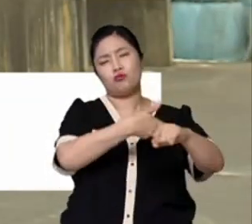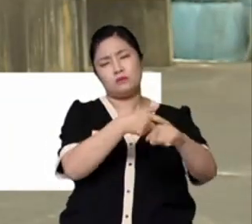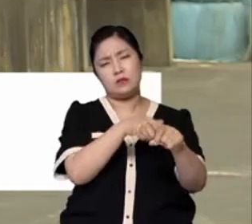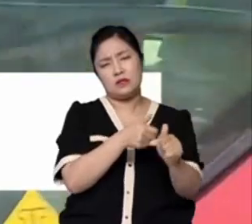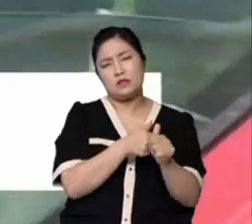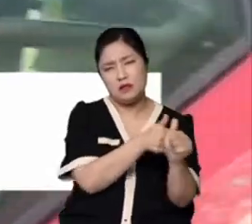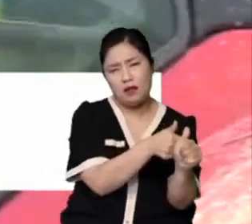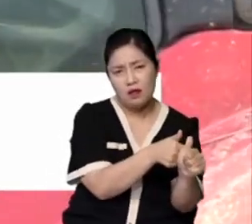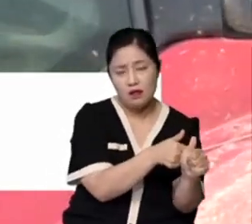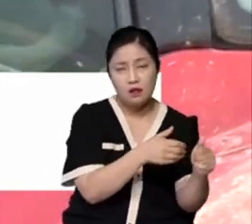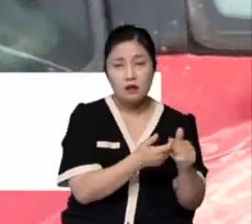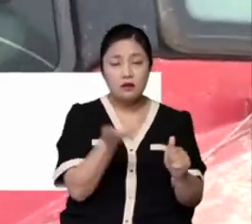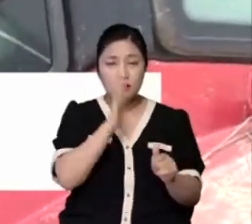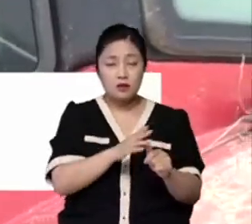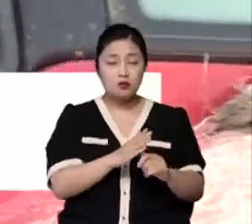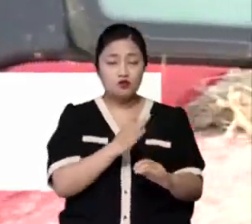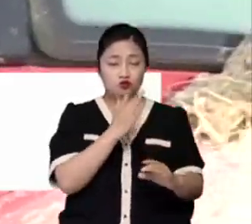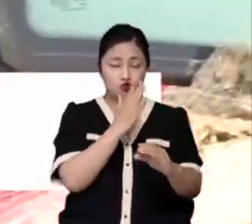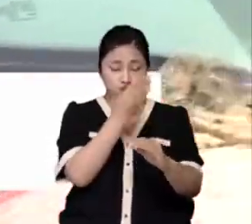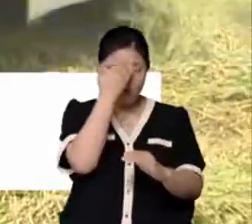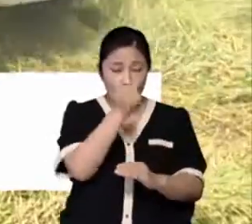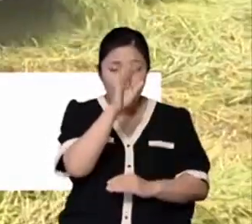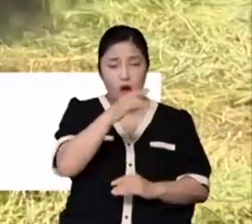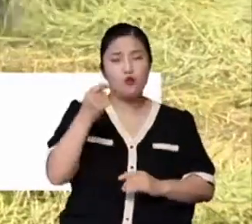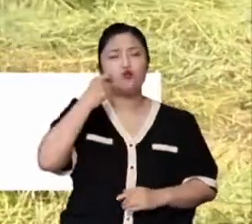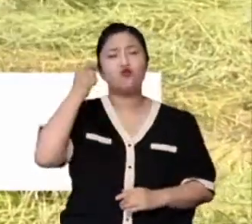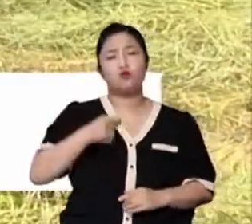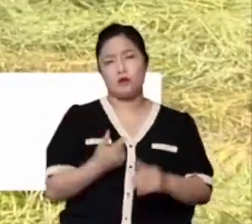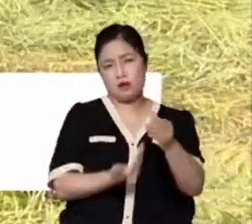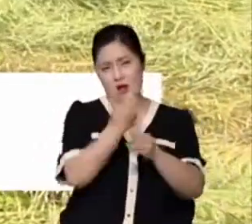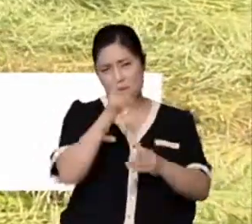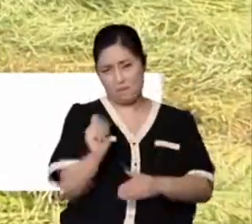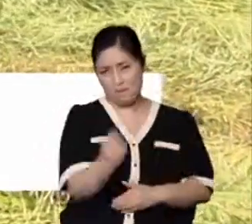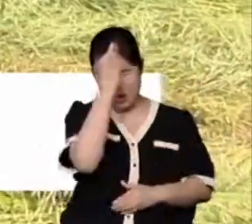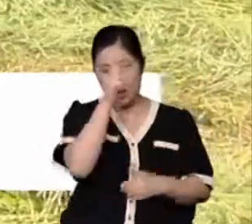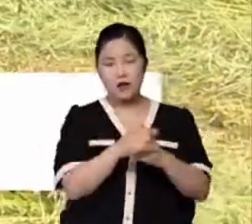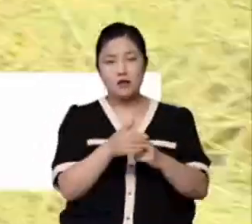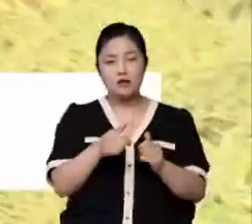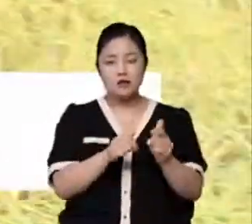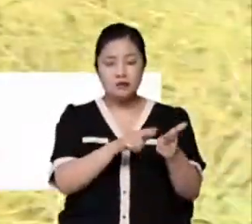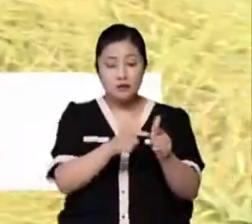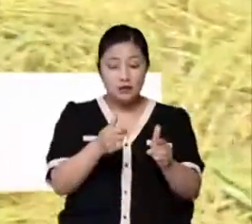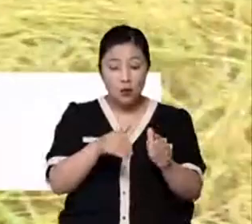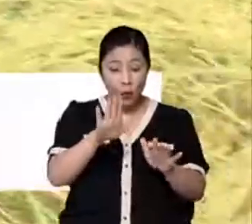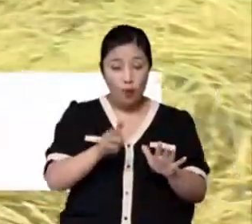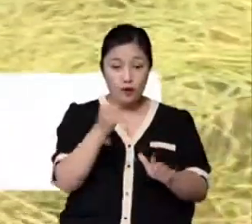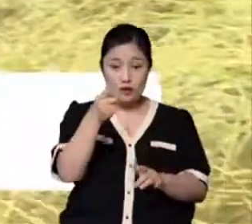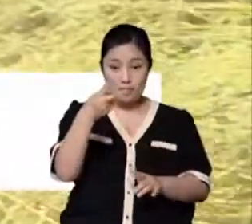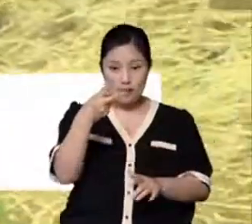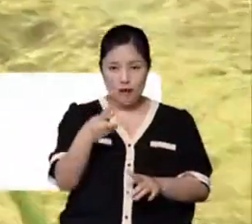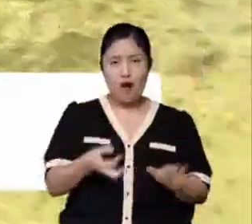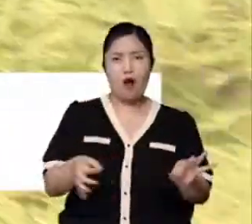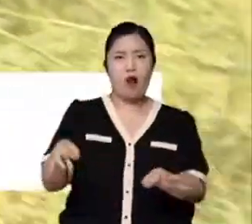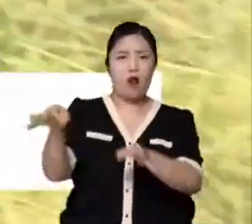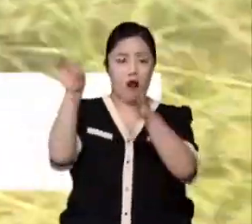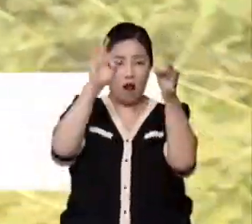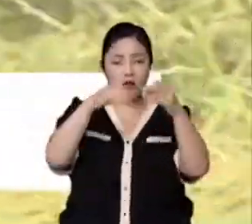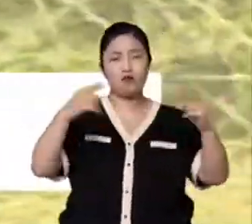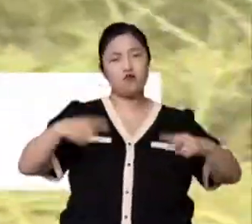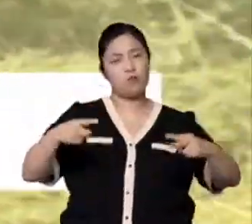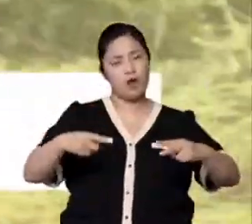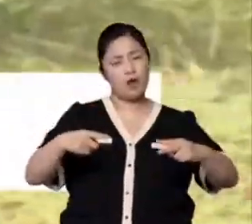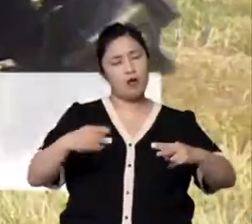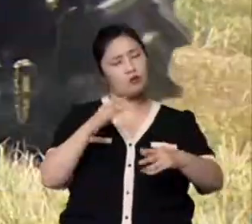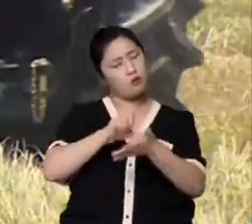있습니다. 특히 주요 곡물 수입지인 우크라이나 사태 여파로 사료값은 올해만 세 차례 가격이 올라 두 배